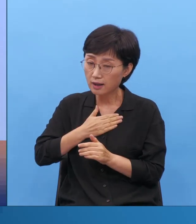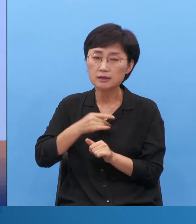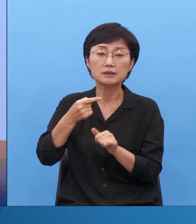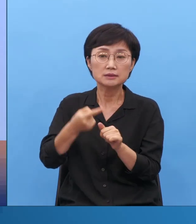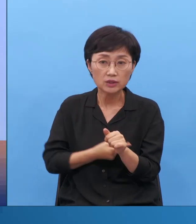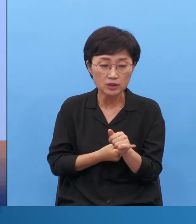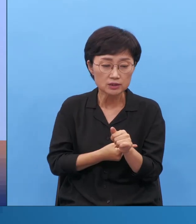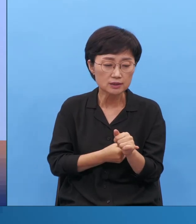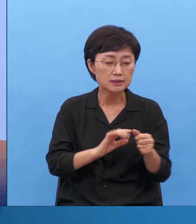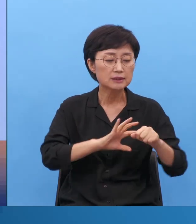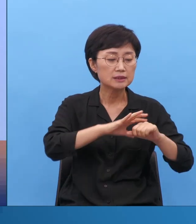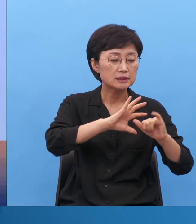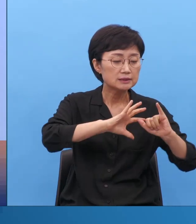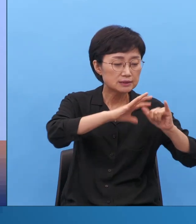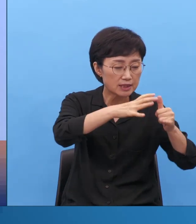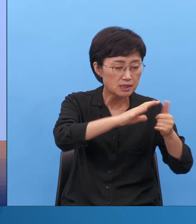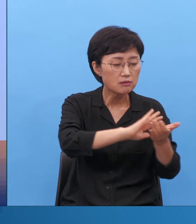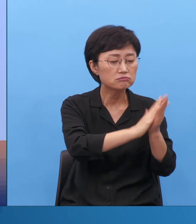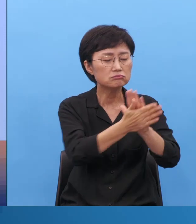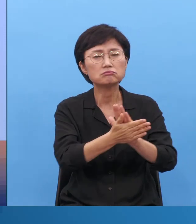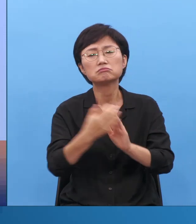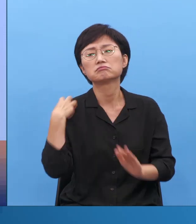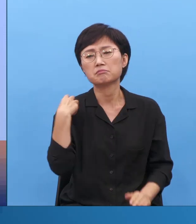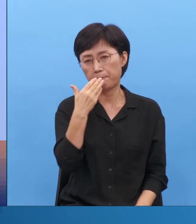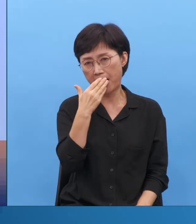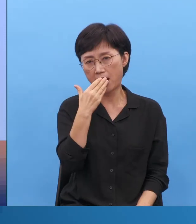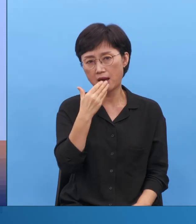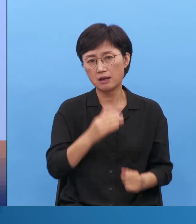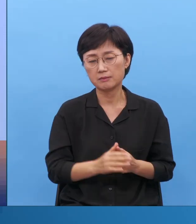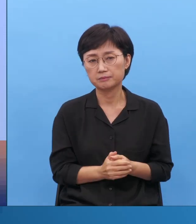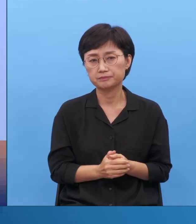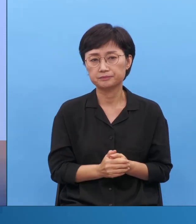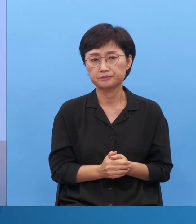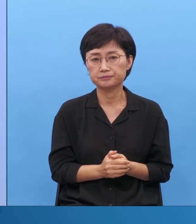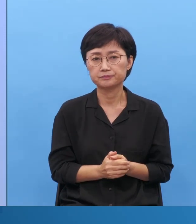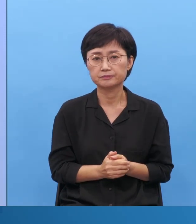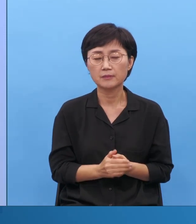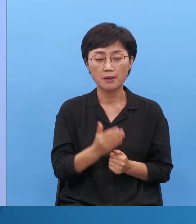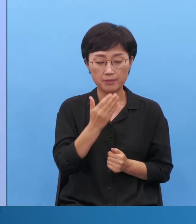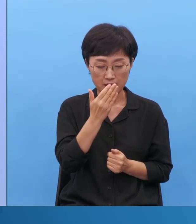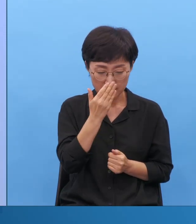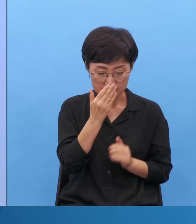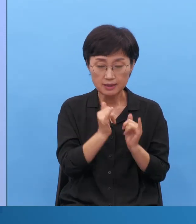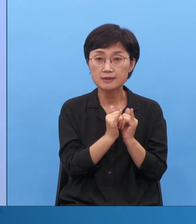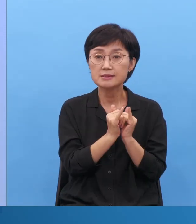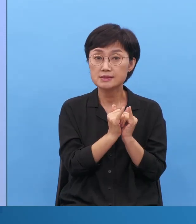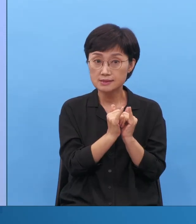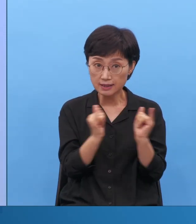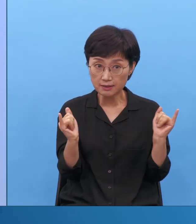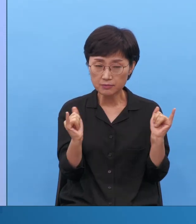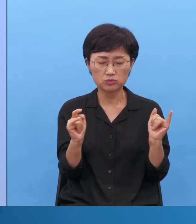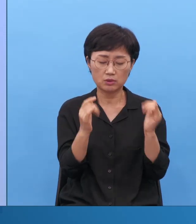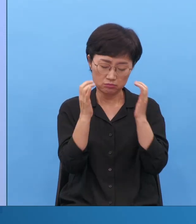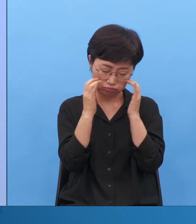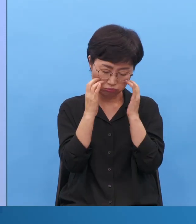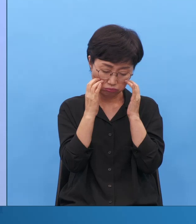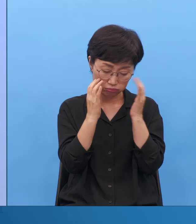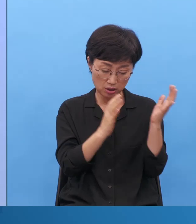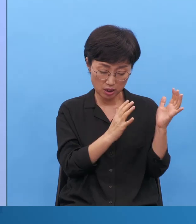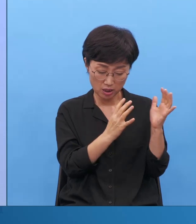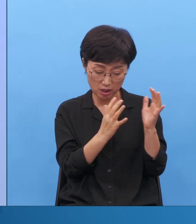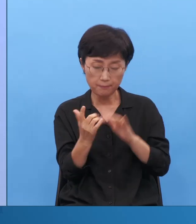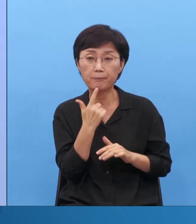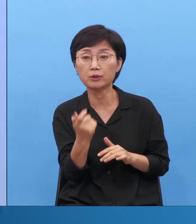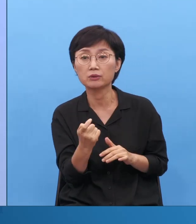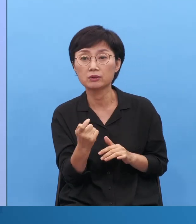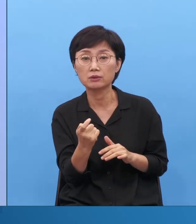who knows prayer can change the world. 이스라엘이 다 죽게 되었습니다. The Israelites were on the brink of death. 바로